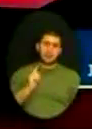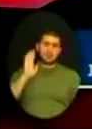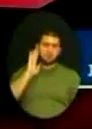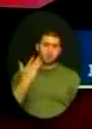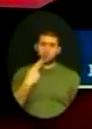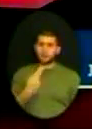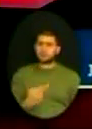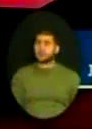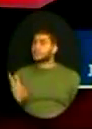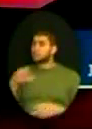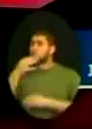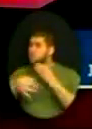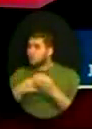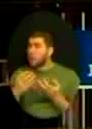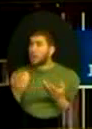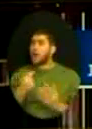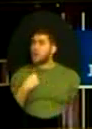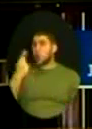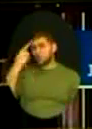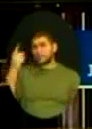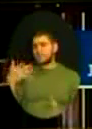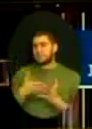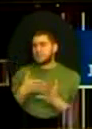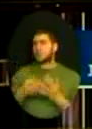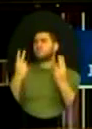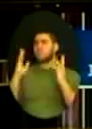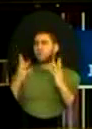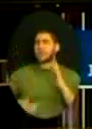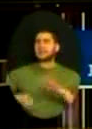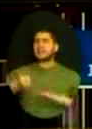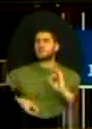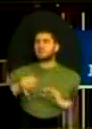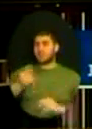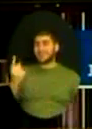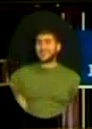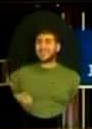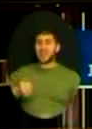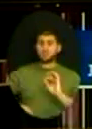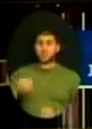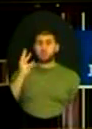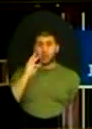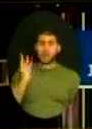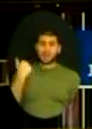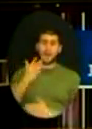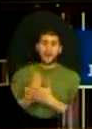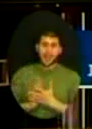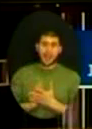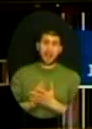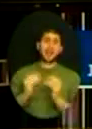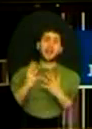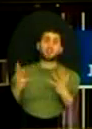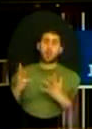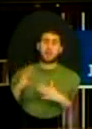את מה שהיא אומרת. יש גם באמת שאלה, כמה שרת, אני חושבת שזה מבחן מאוד משמעותי לשרת המשפטים. תראי, שרת המשפטים בילתה חלק ניכר מהקריירה